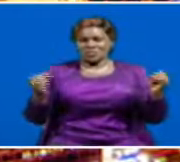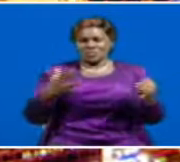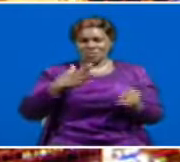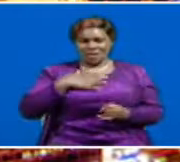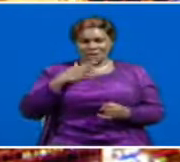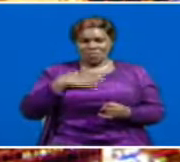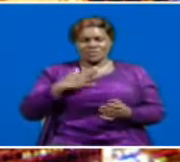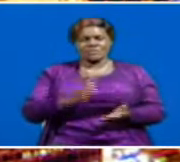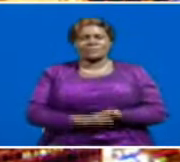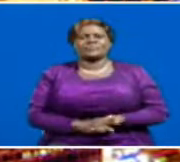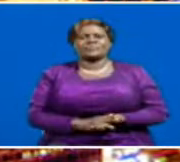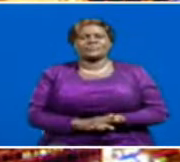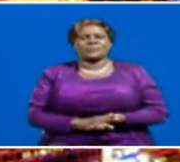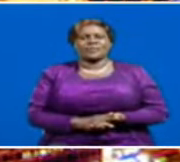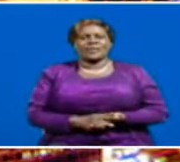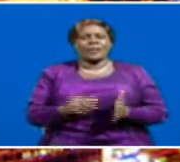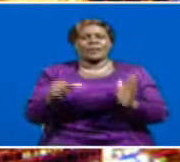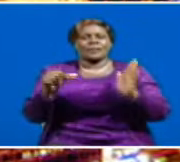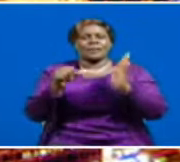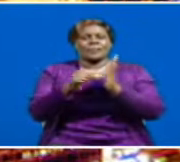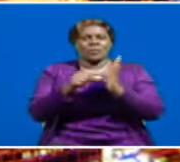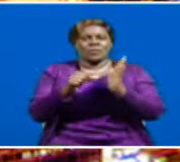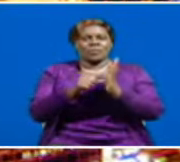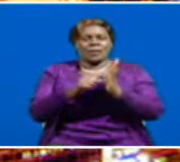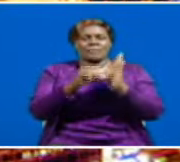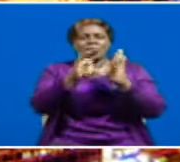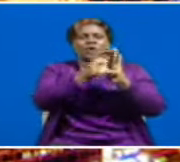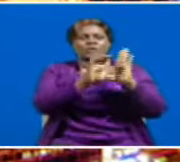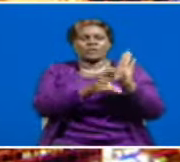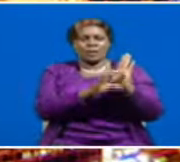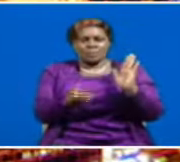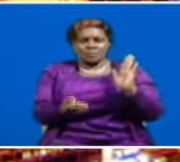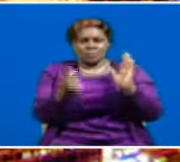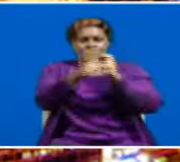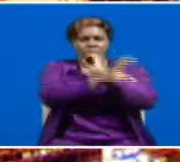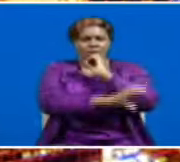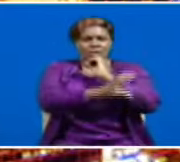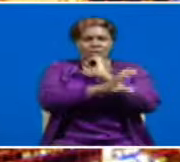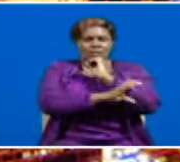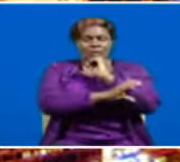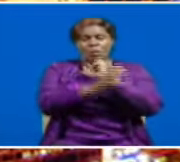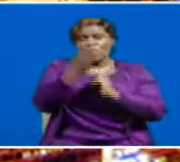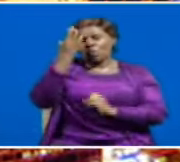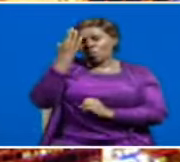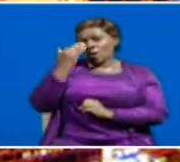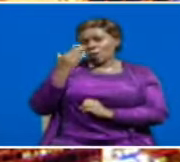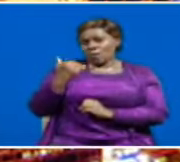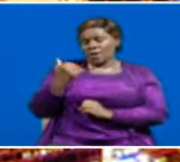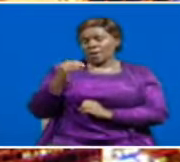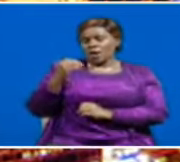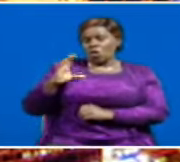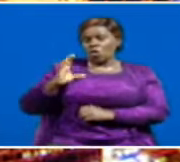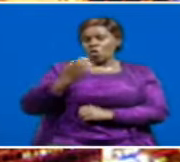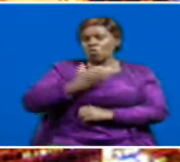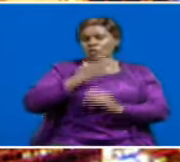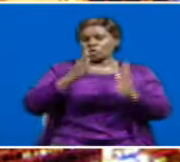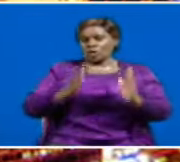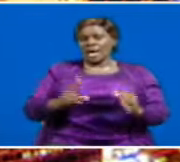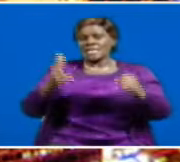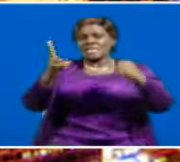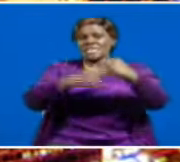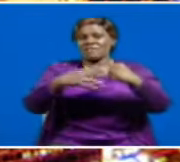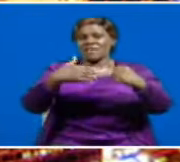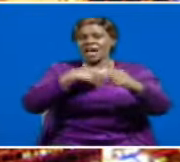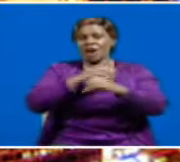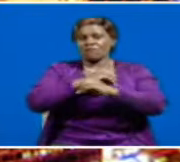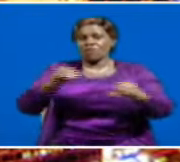za Katen leo. Msukosuko wa kikatiba unanukia nchini wiki chache zijazo kutokana na kutokuwa na makamishna saba